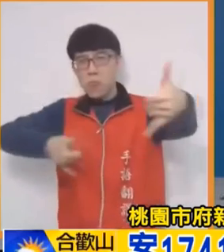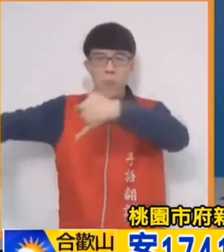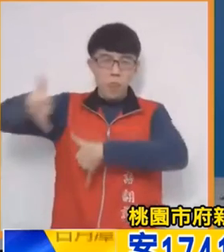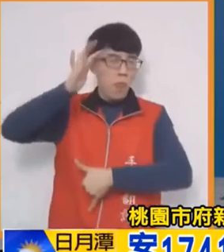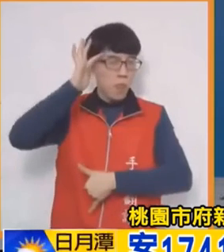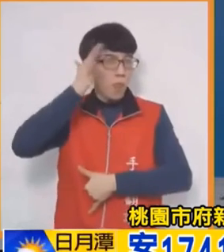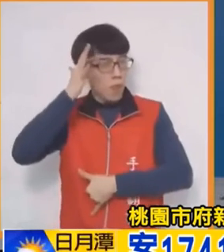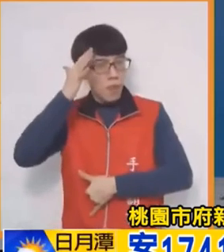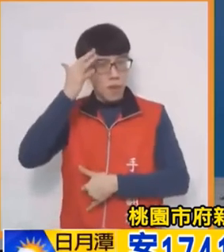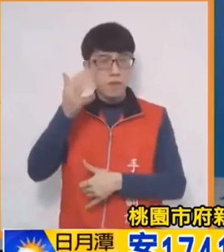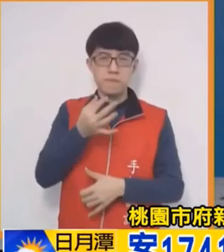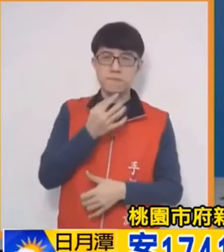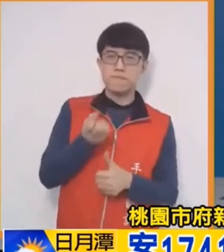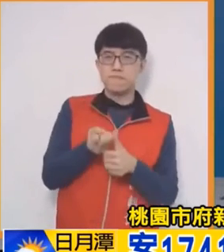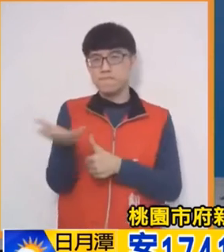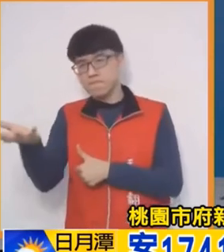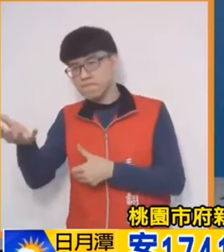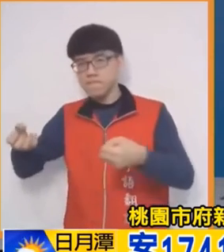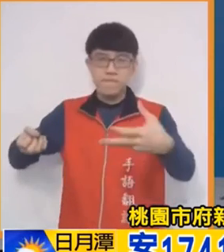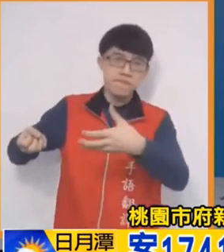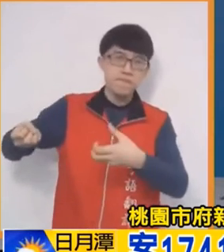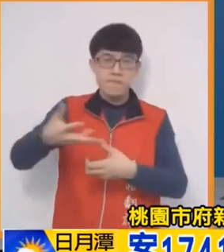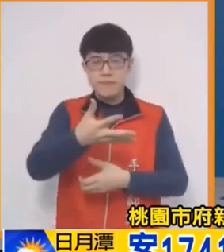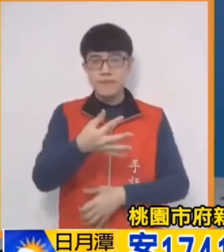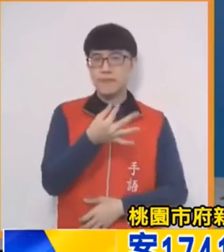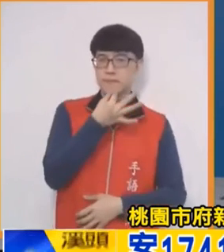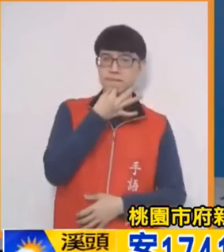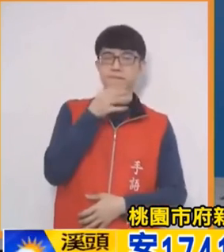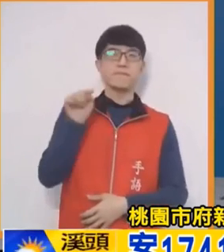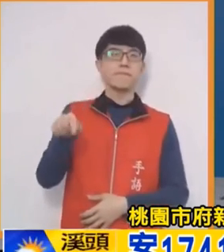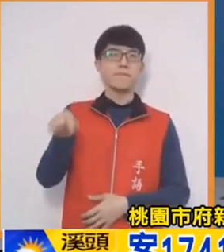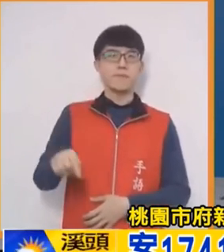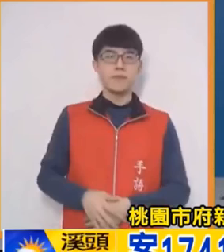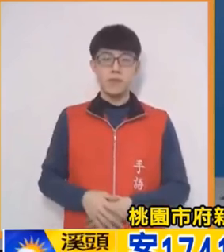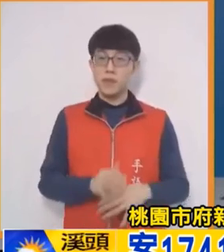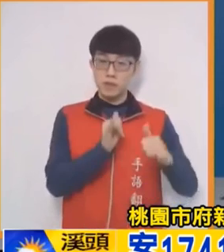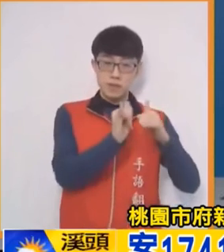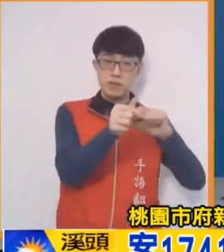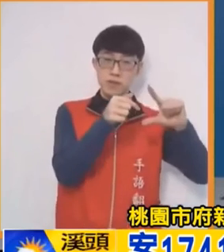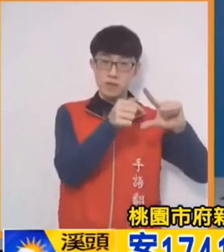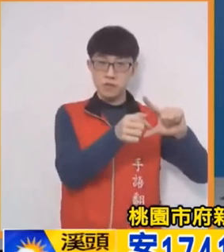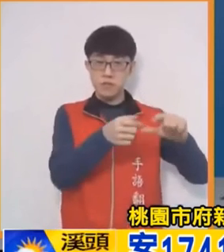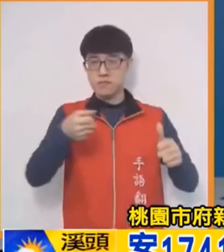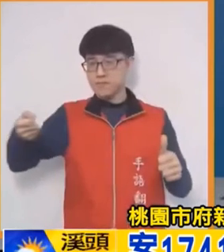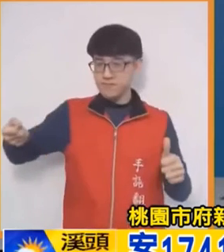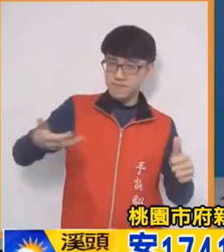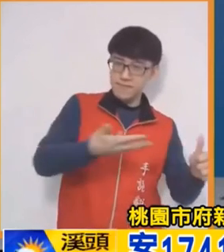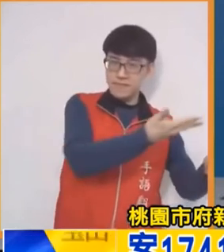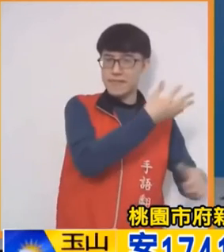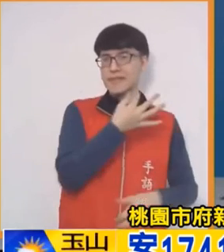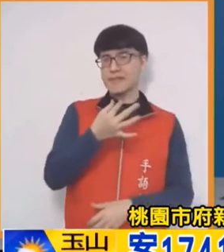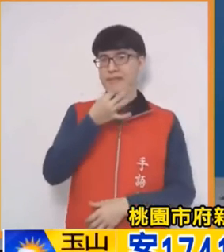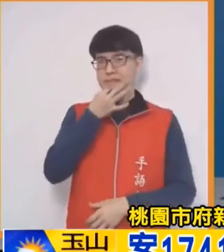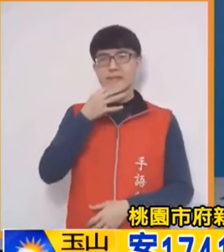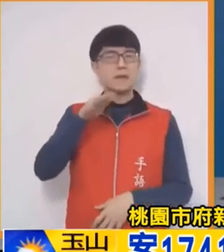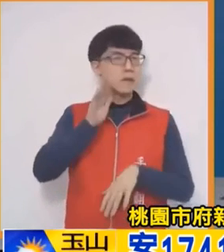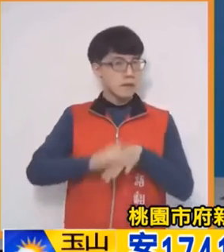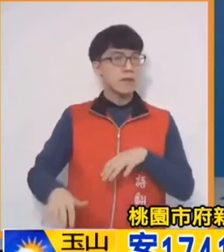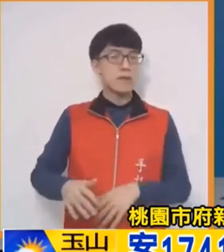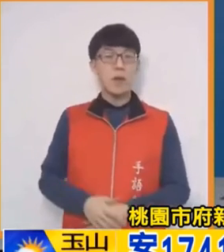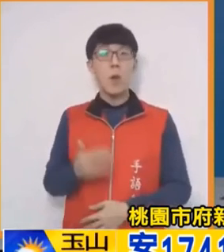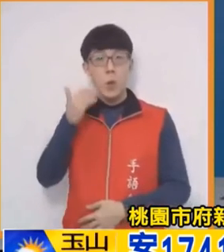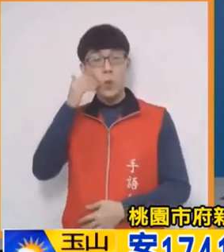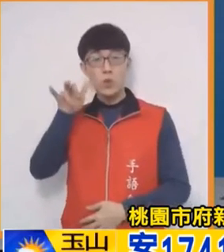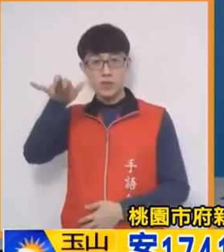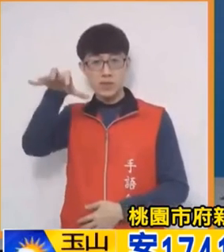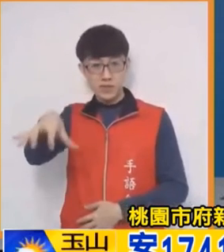染源。那在机场出现感染源的部分呢，社区一定就会有风险。所以呢，只要机场有确诊，社区就不